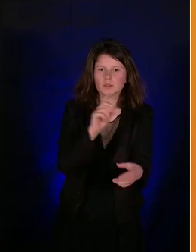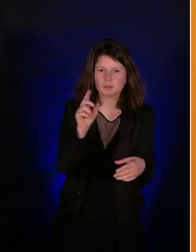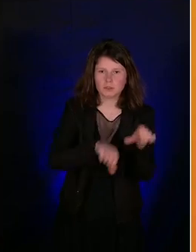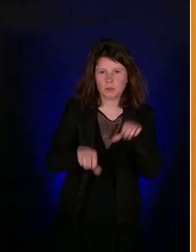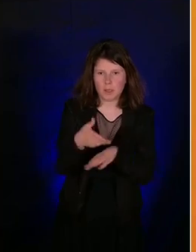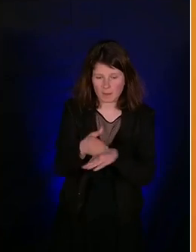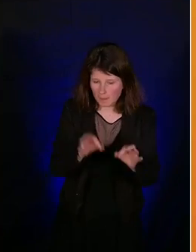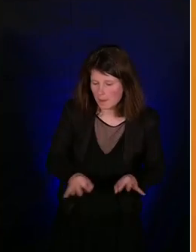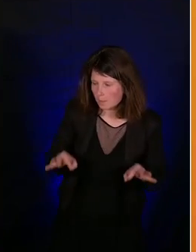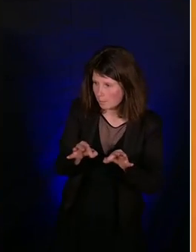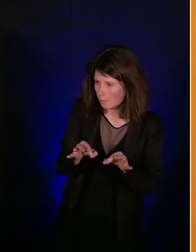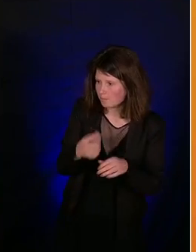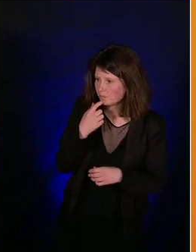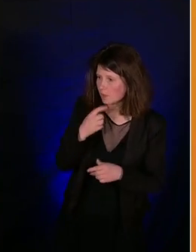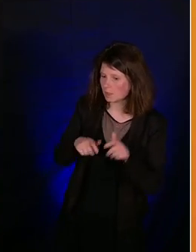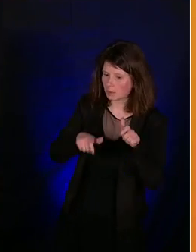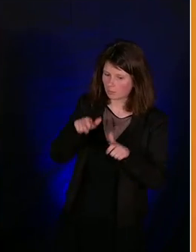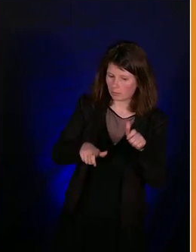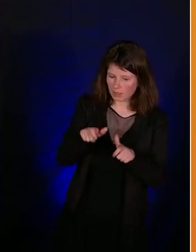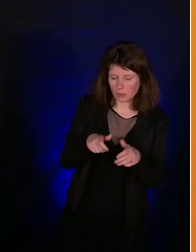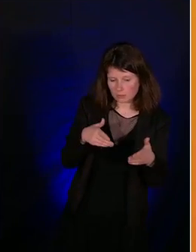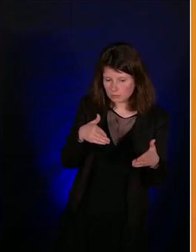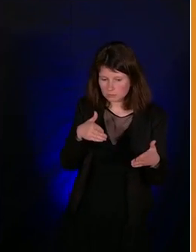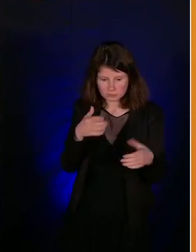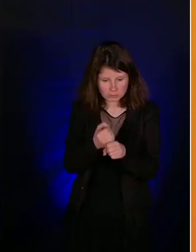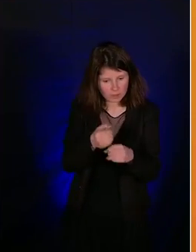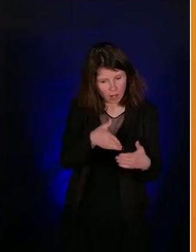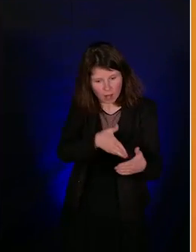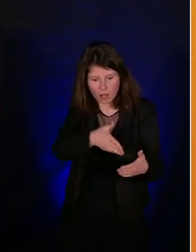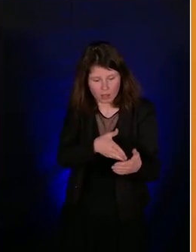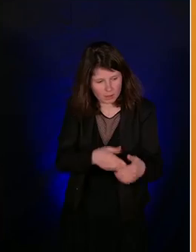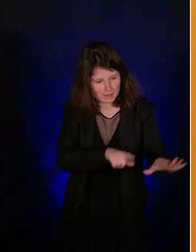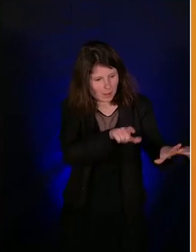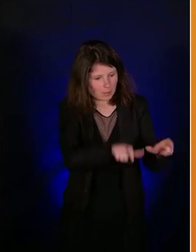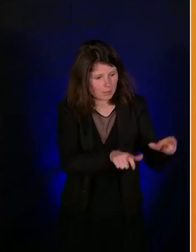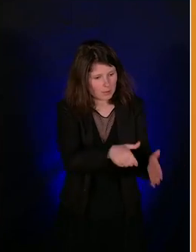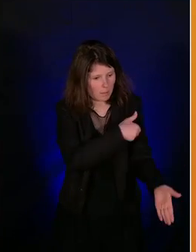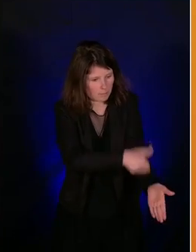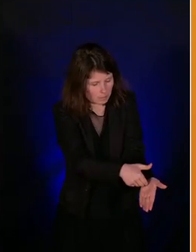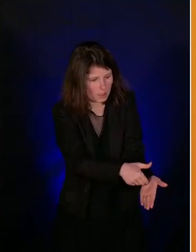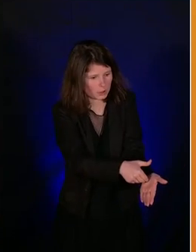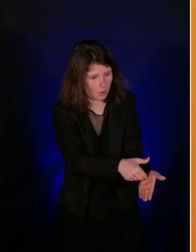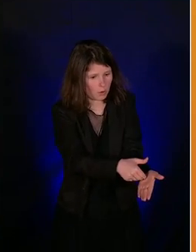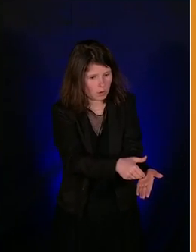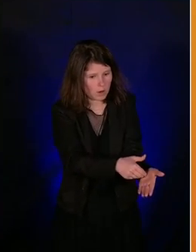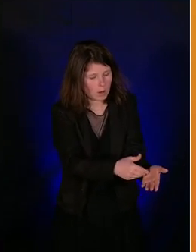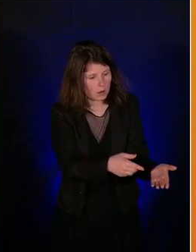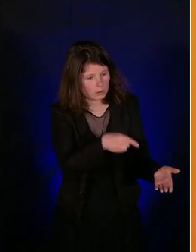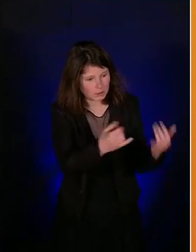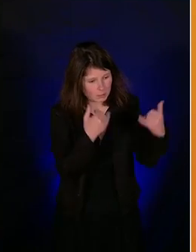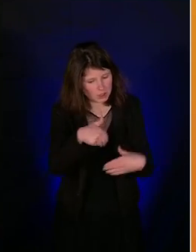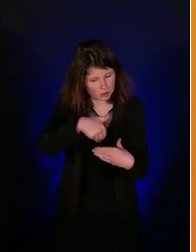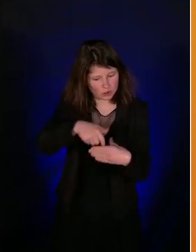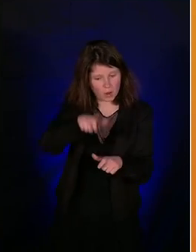plus au plus de 7 millions des privés d'emploi s'il n'y a pas le le camarade de privés d'emploi qui représente